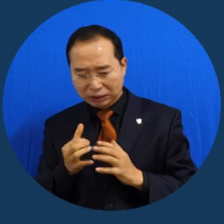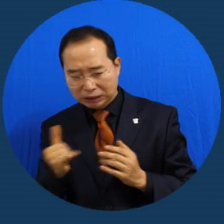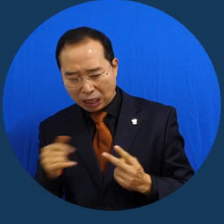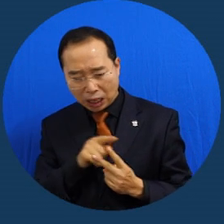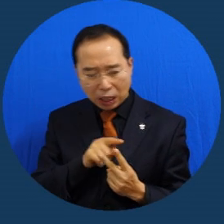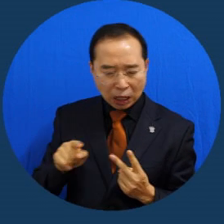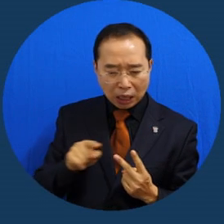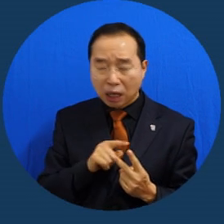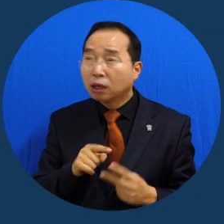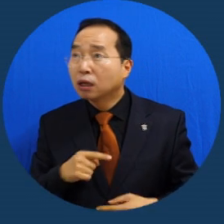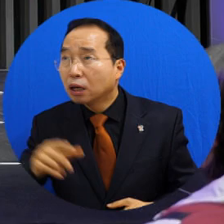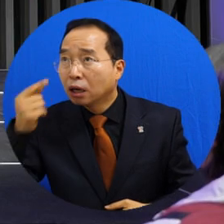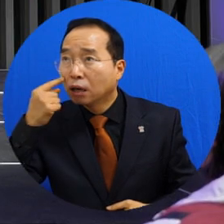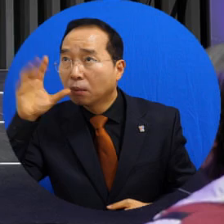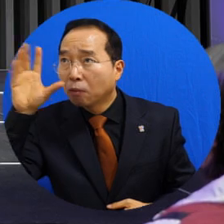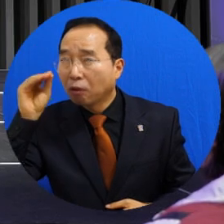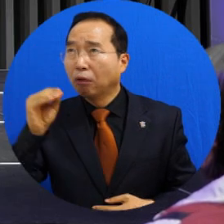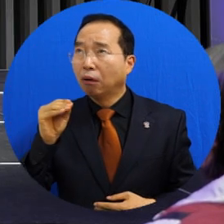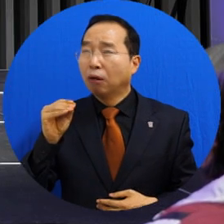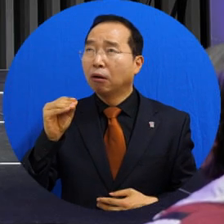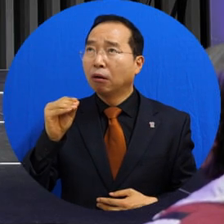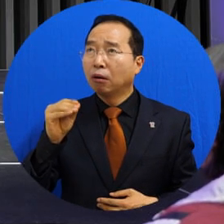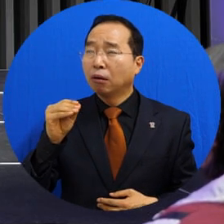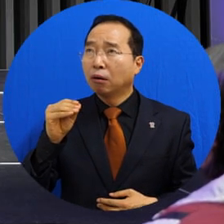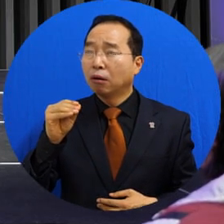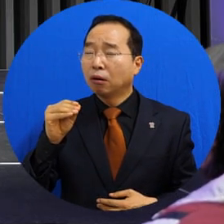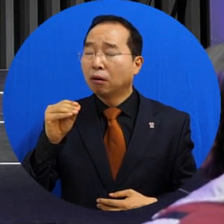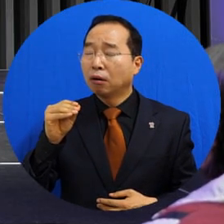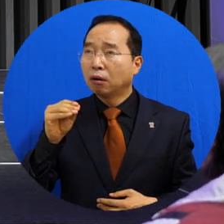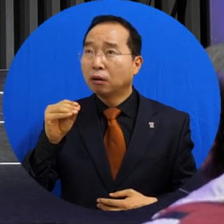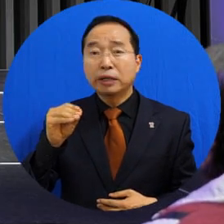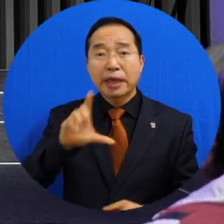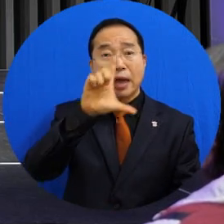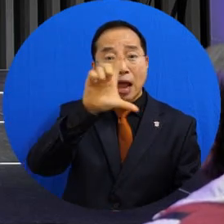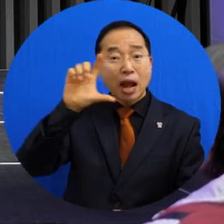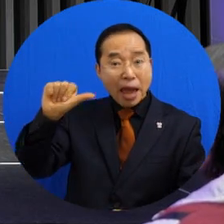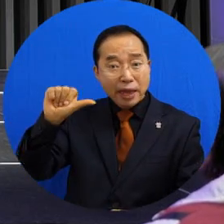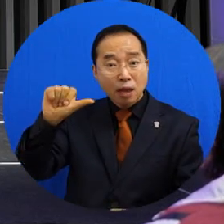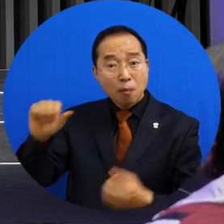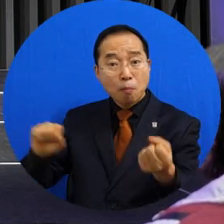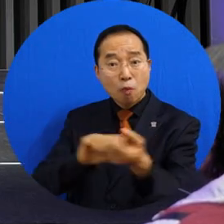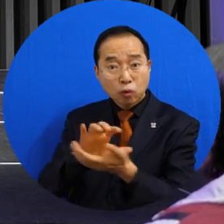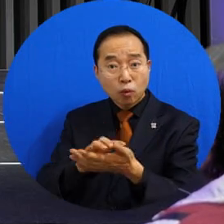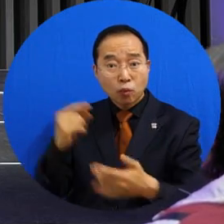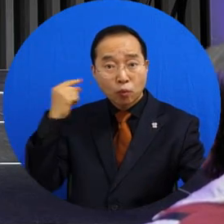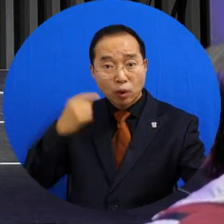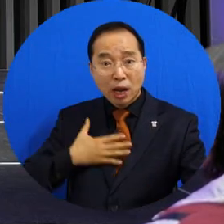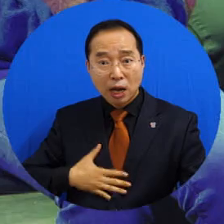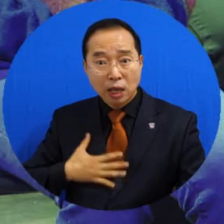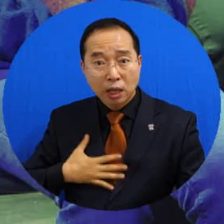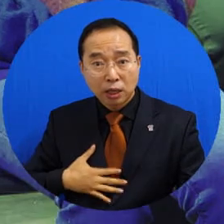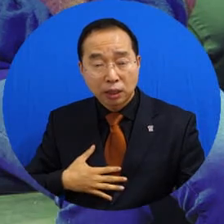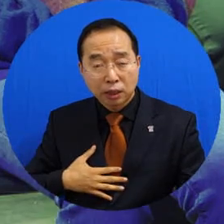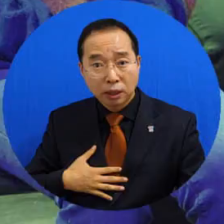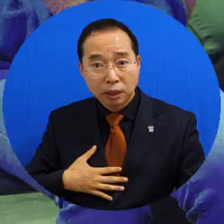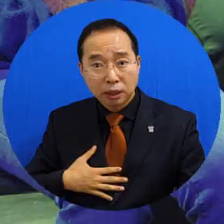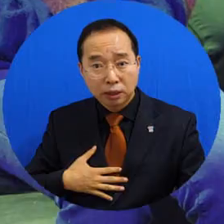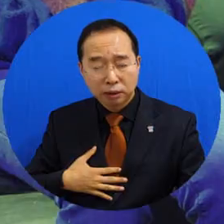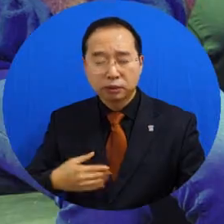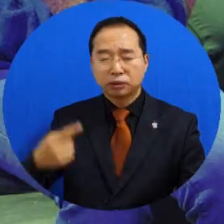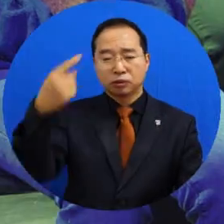해결책을 제시를 했었어요. LA 폭동 사건에서 들어보신 적 혹시 있으신가요? 들어보신 적 있으세요?